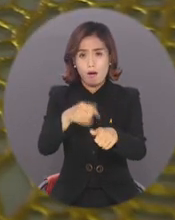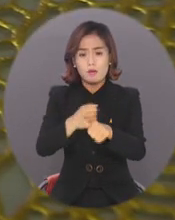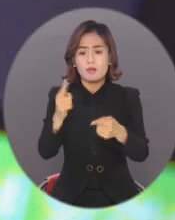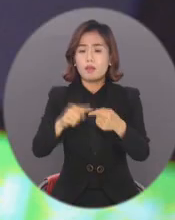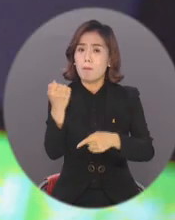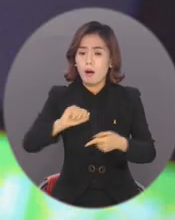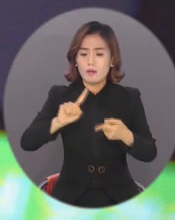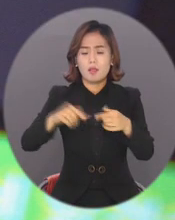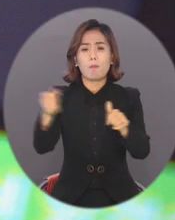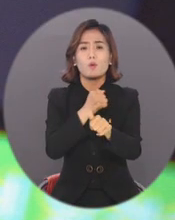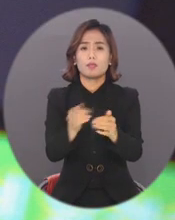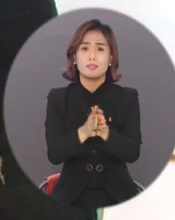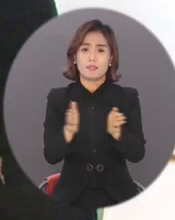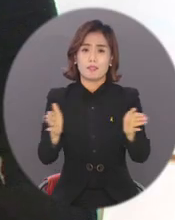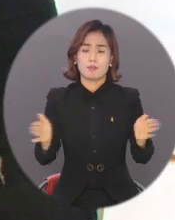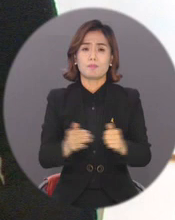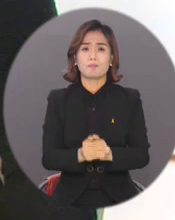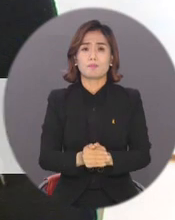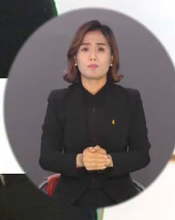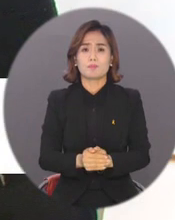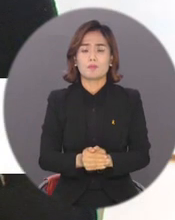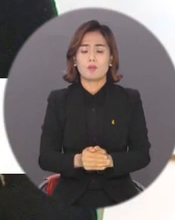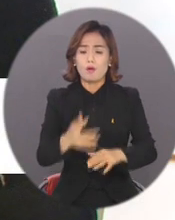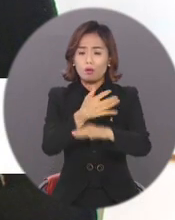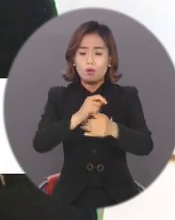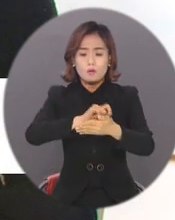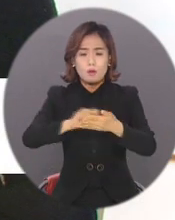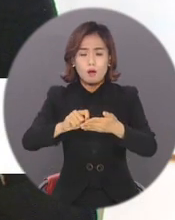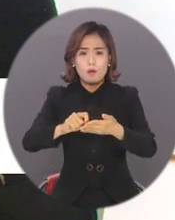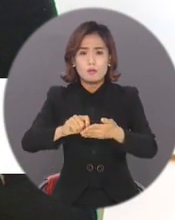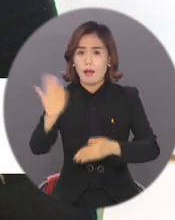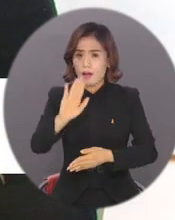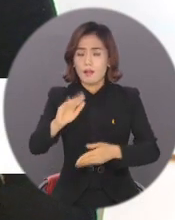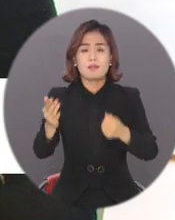이를 거부하자 폭행이 시작됐습니다. 그날 제가 계약서를 쓰지 않았다는 이유로